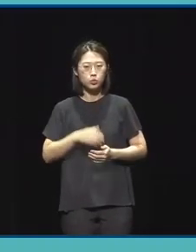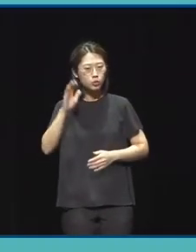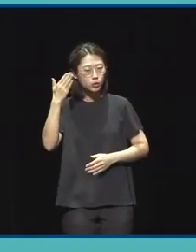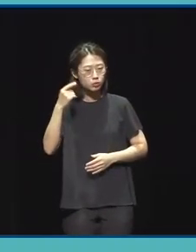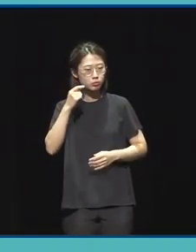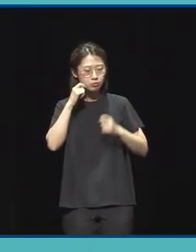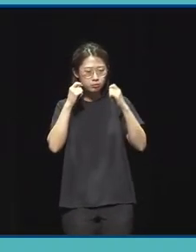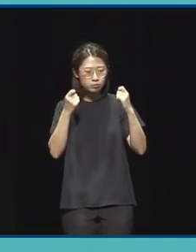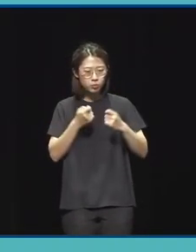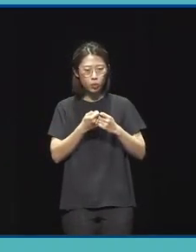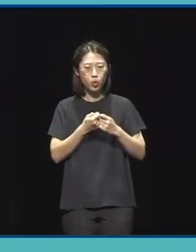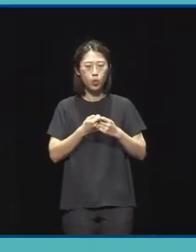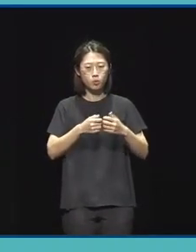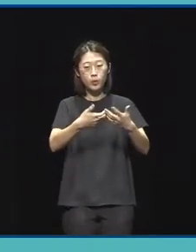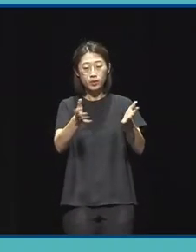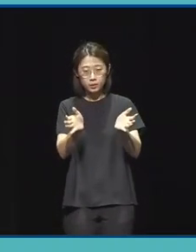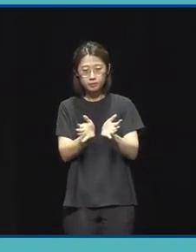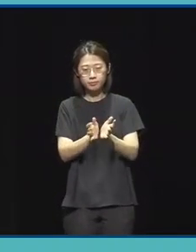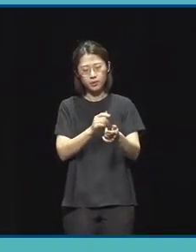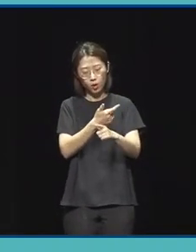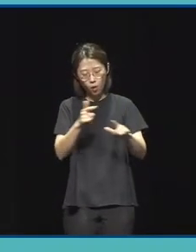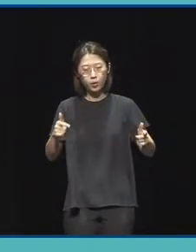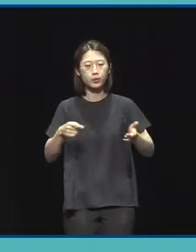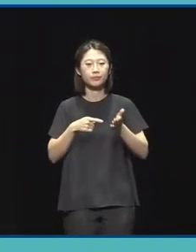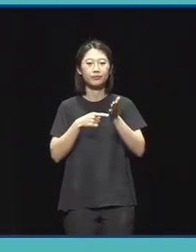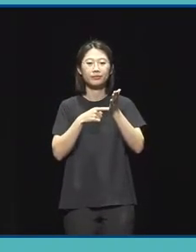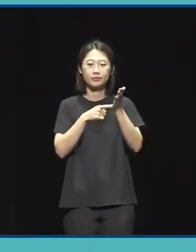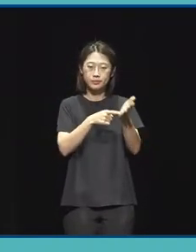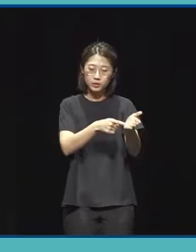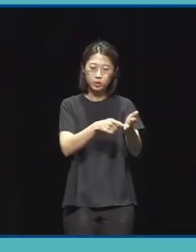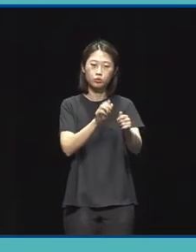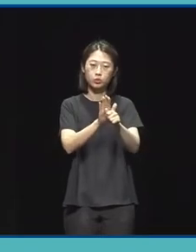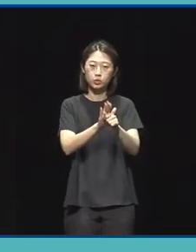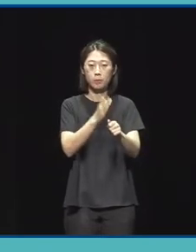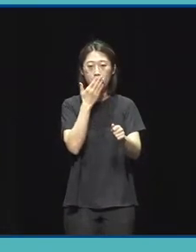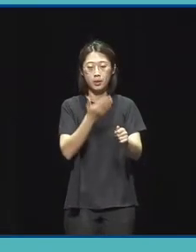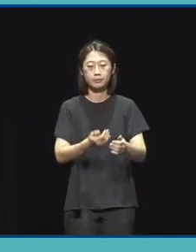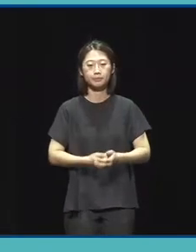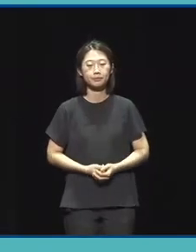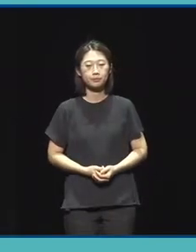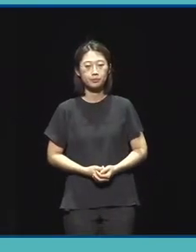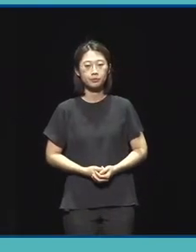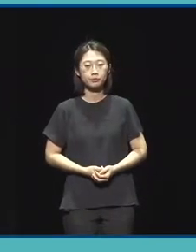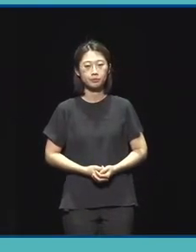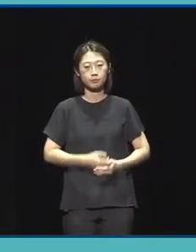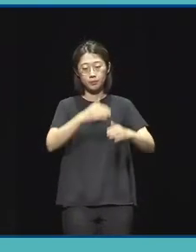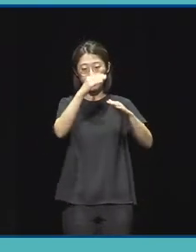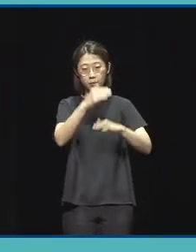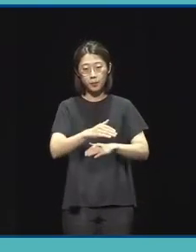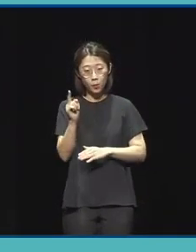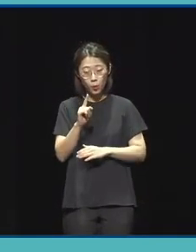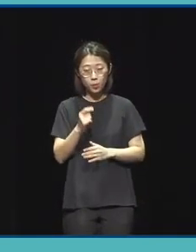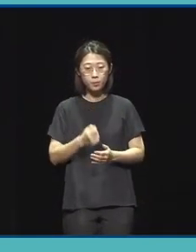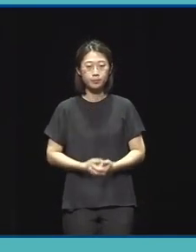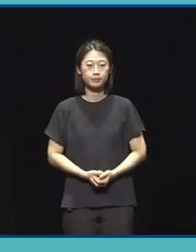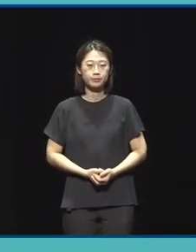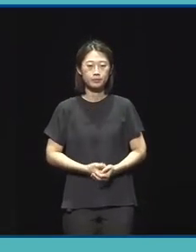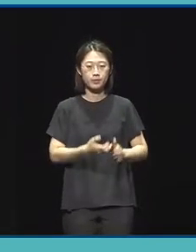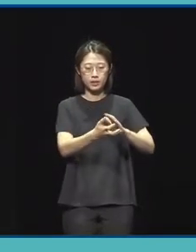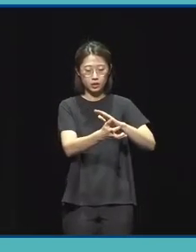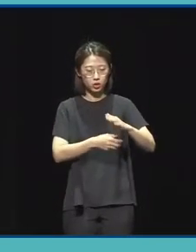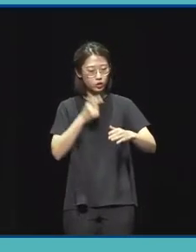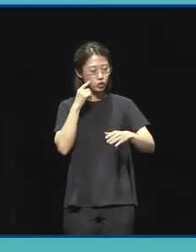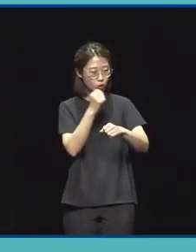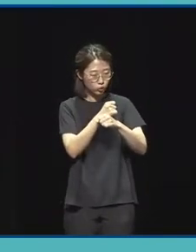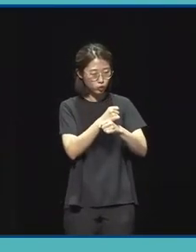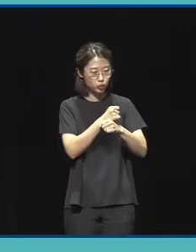경향성을 갖고 있는 프로젝트 그룹 모두 다 지원 신청 가능한 대상이 되겠구요 지원 내용은 아까 말씀드린 바와 같이 사전